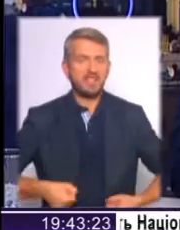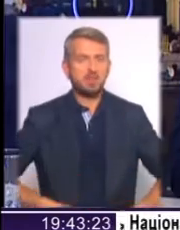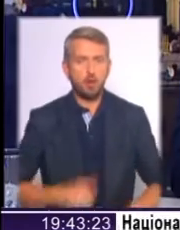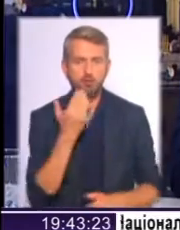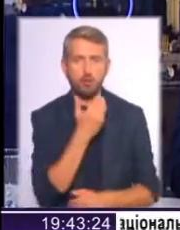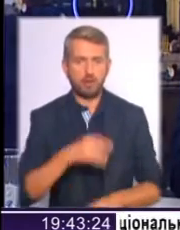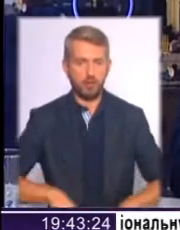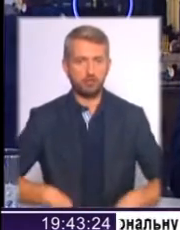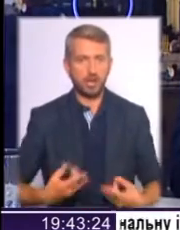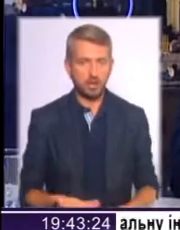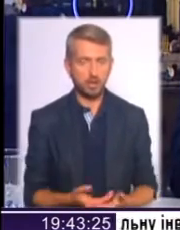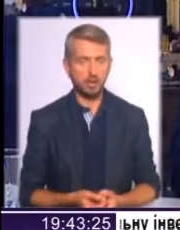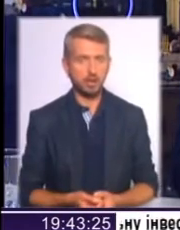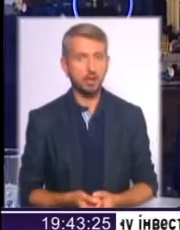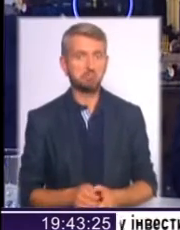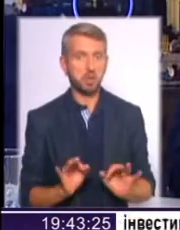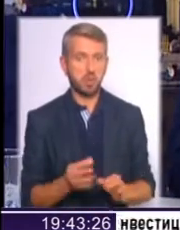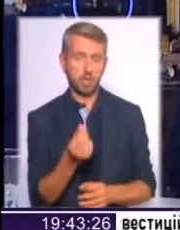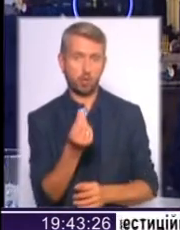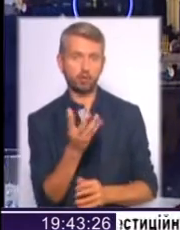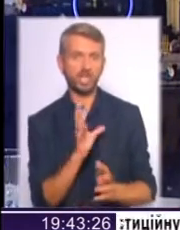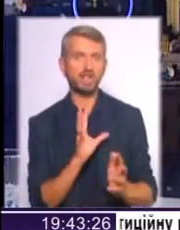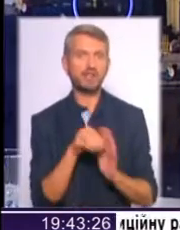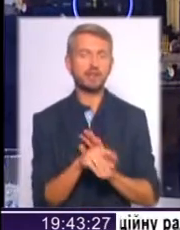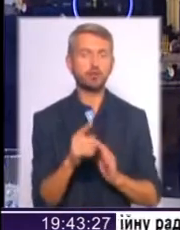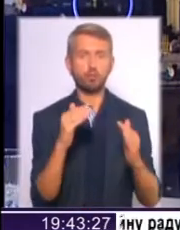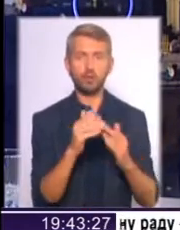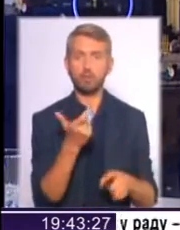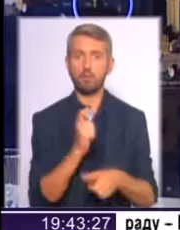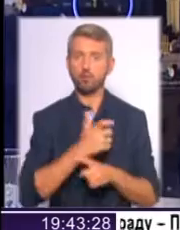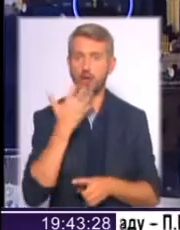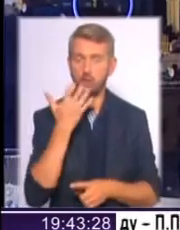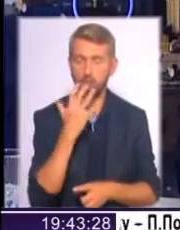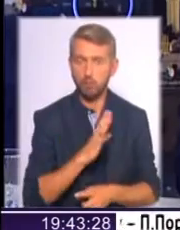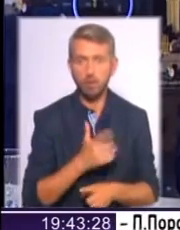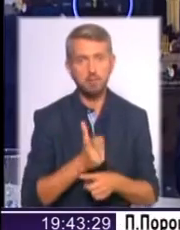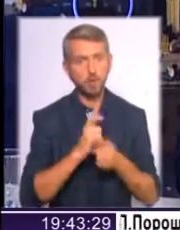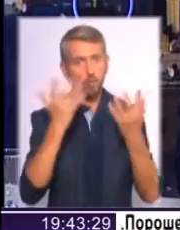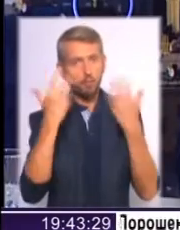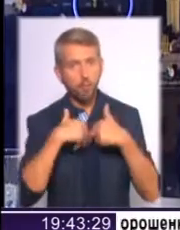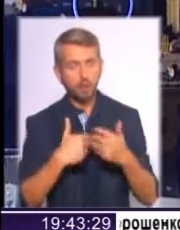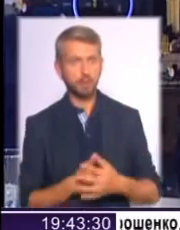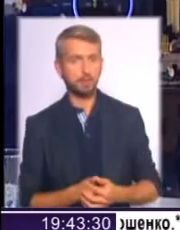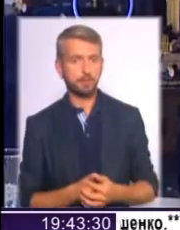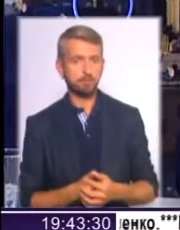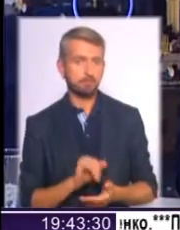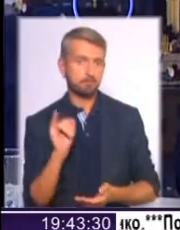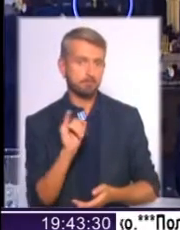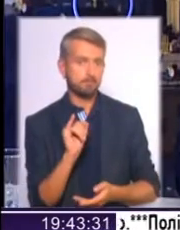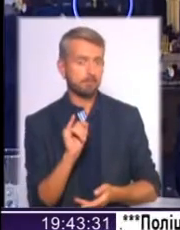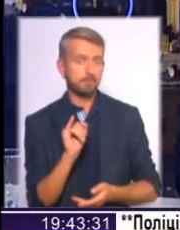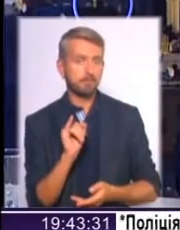абсолютно адекватні кошти. І інвестиція для того, щоб і будинок більш теплим, так, більш комфортним. Так. І, звичайно,